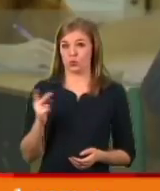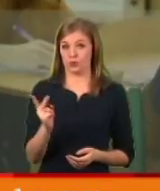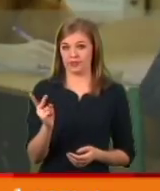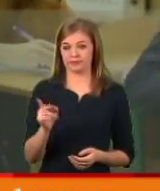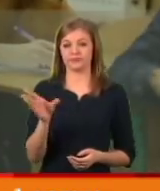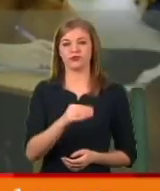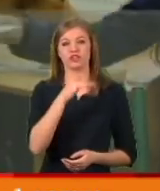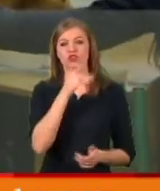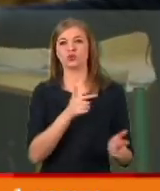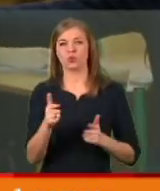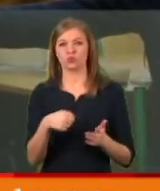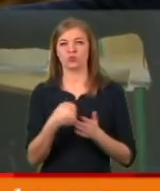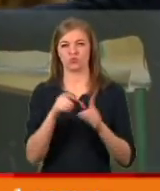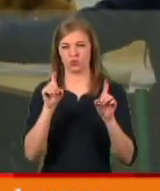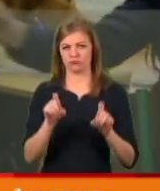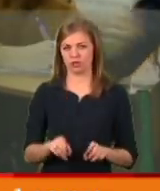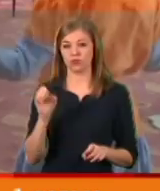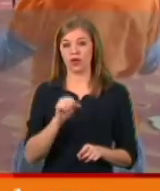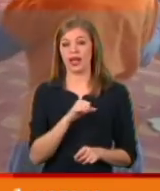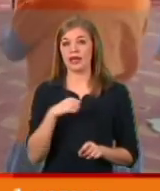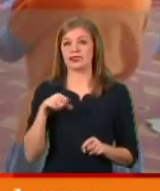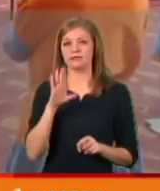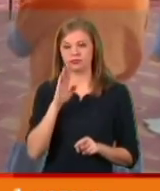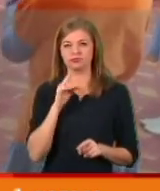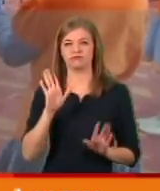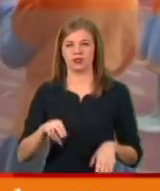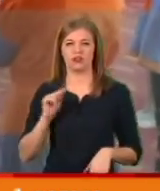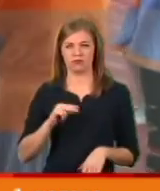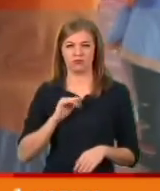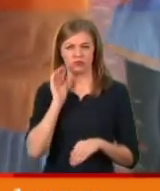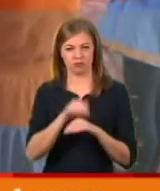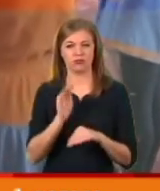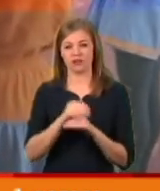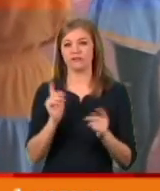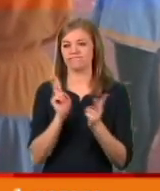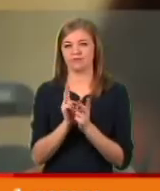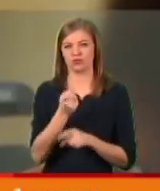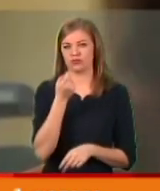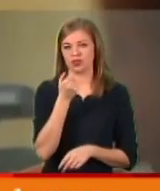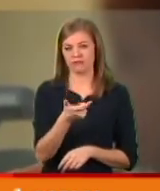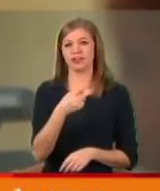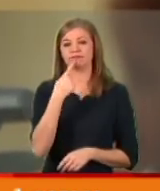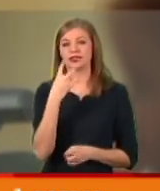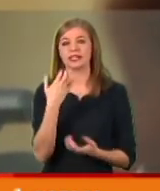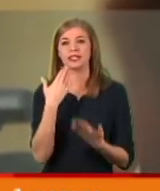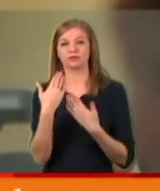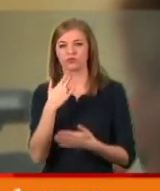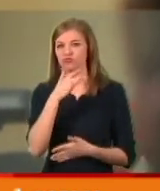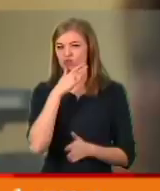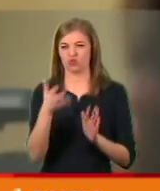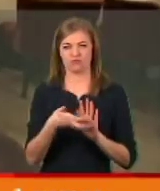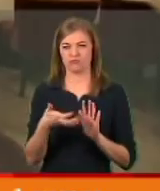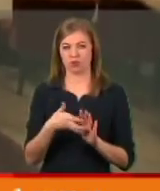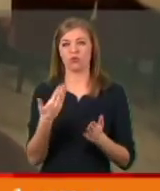Наталі весь час готуються до ЗНО, а сама вона пропадає на роботі. Бачиться мало. Визнає, на спілкування часу